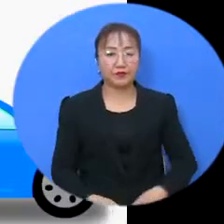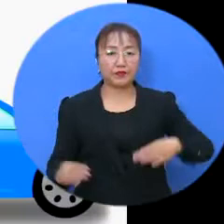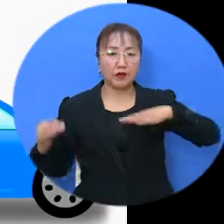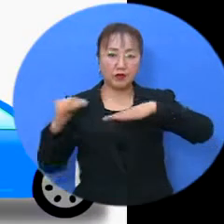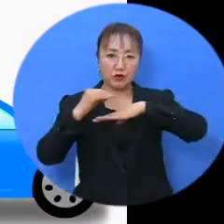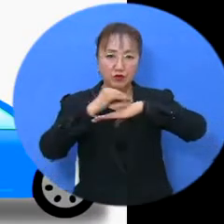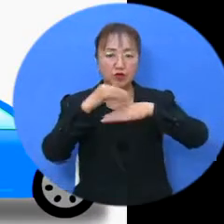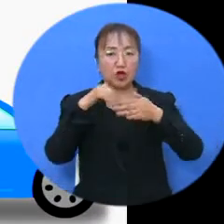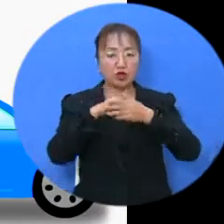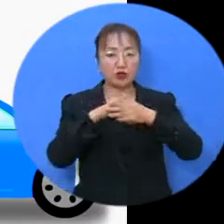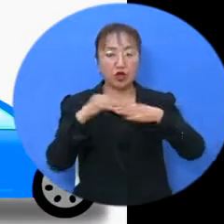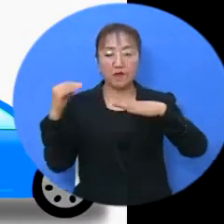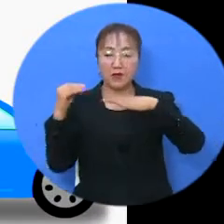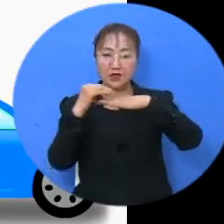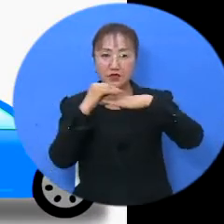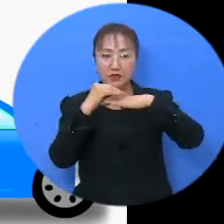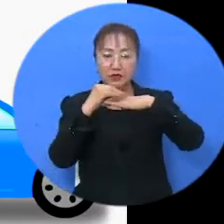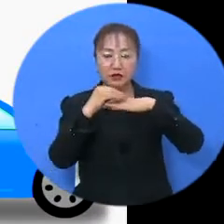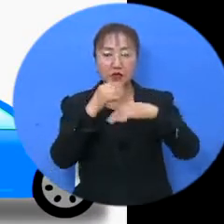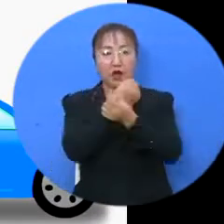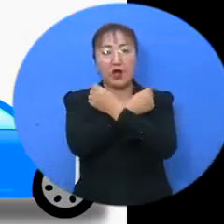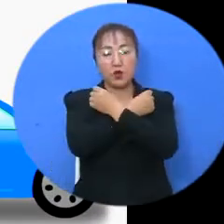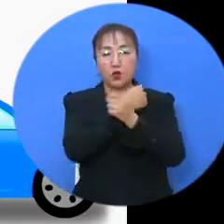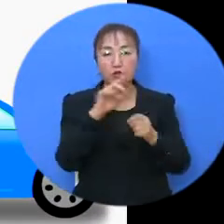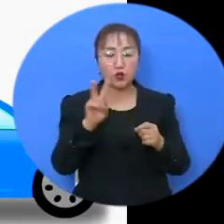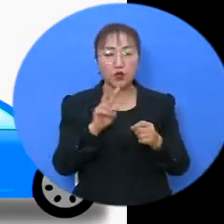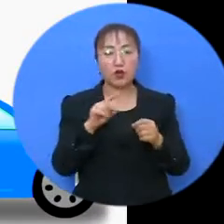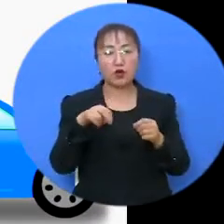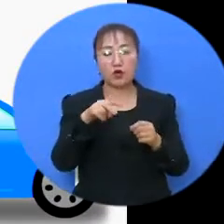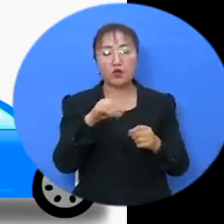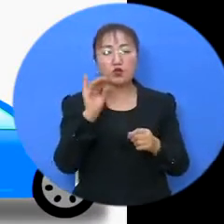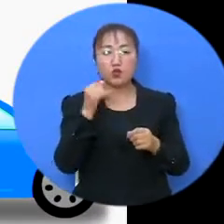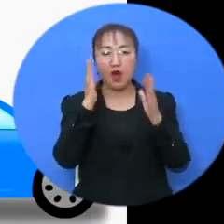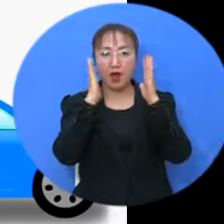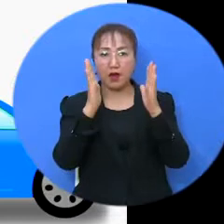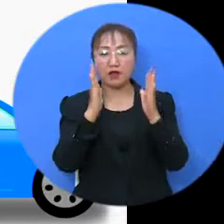Замын хөдөлгөөнд автомашинаар аюул ослоосгүй зорчиход юуг анхаарах хэрэгтэй вэ?